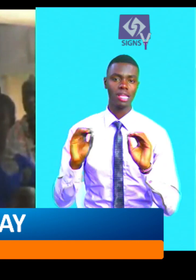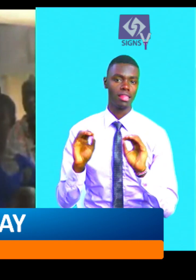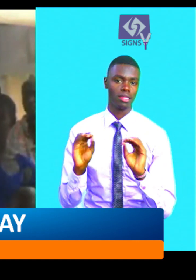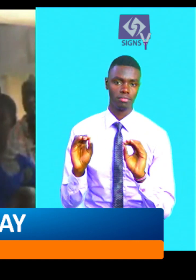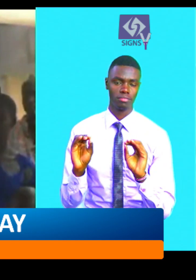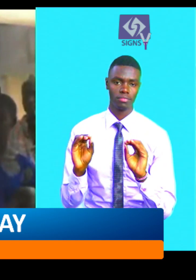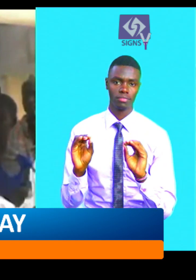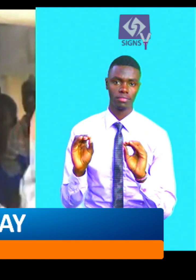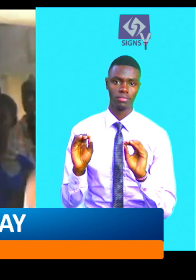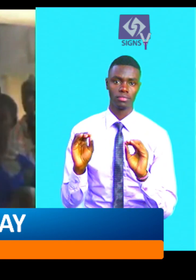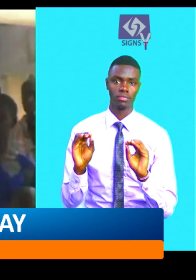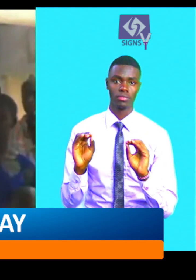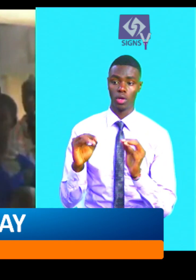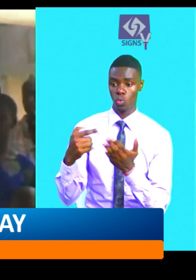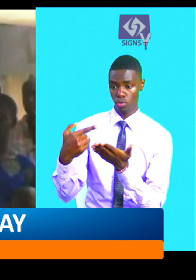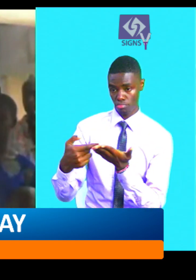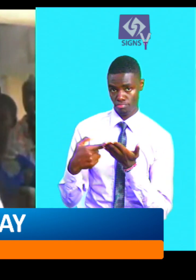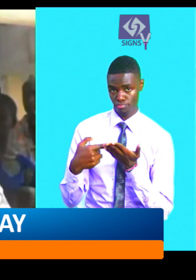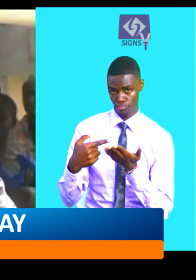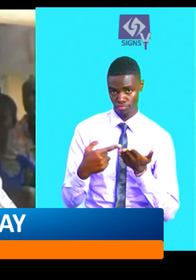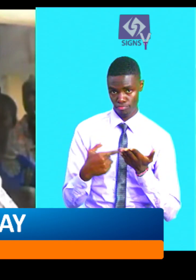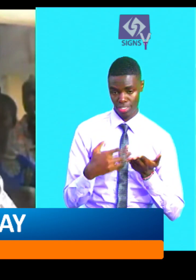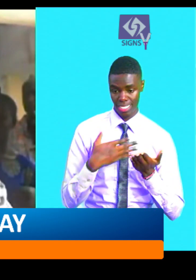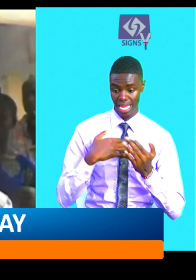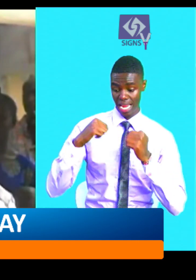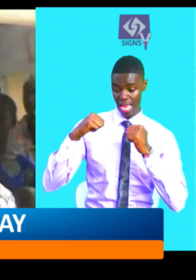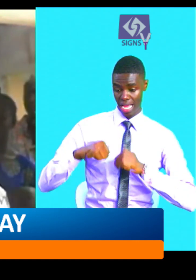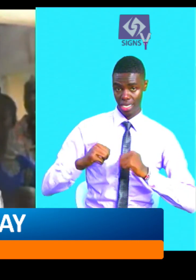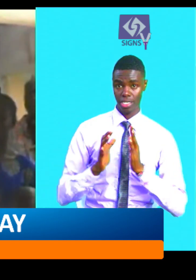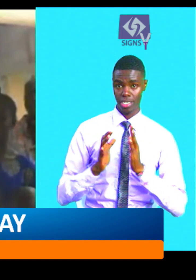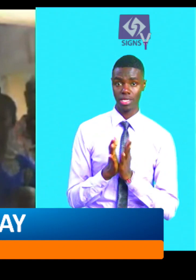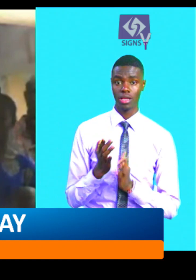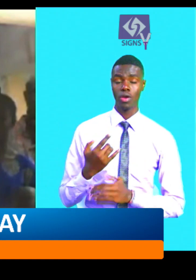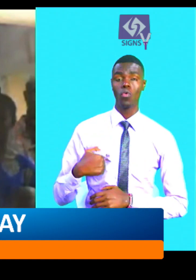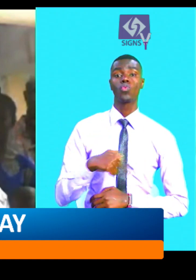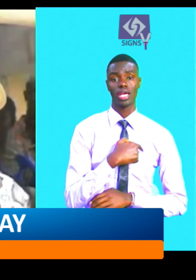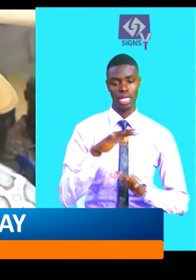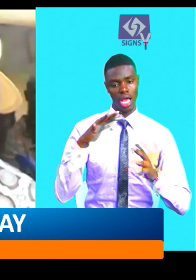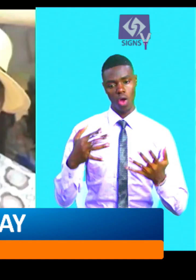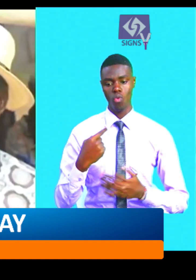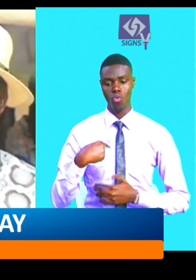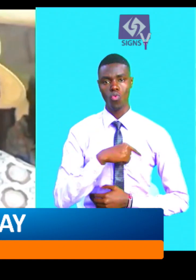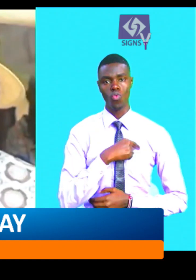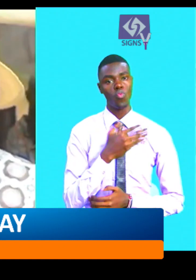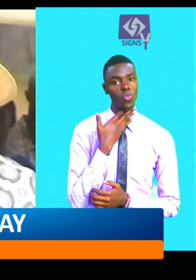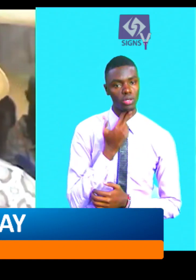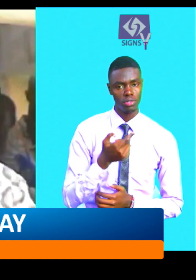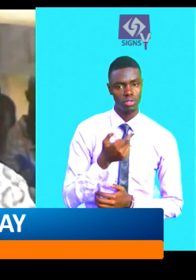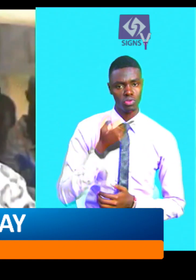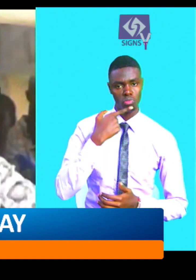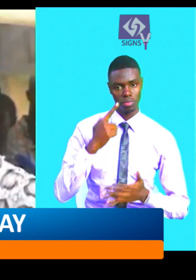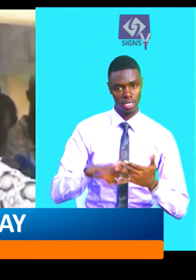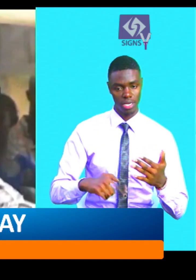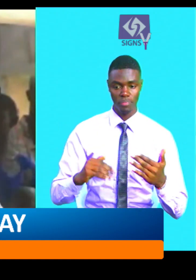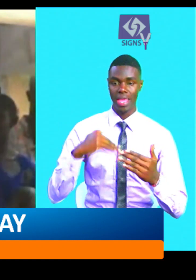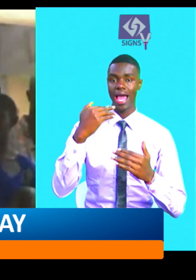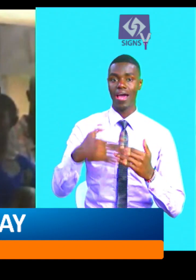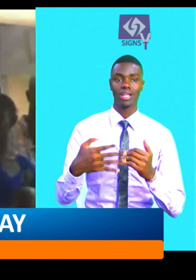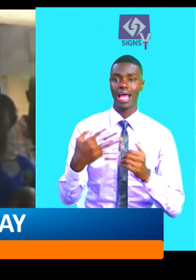masharti. Wao vile vile tumesema usitoe masharti kwetu, lakini wasipokuwa tayari